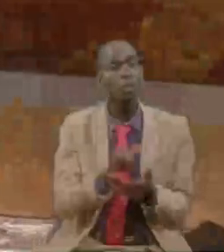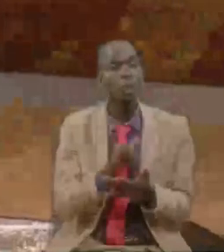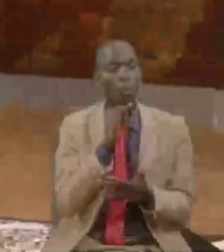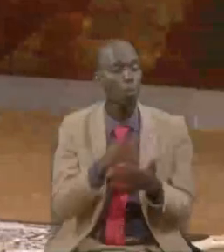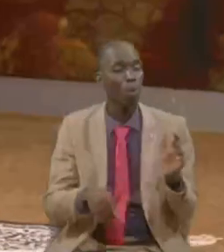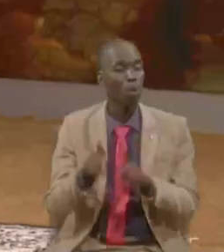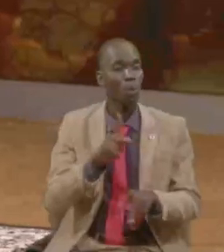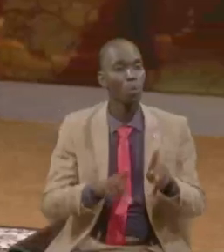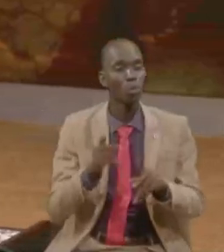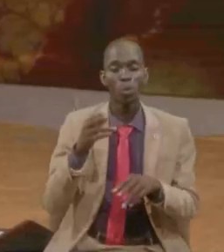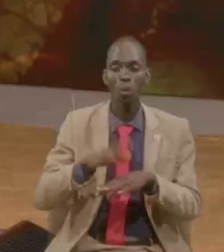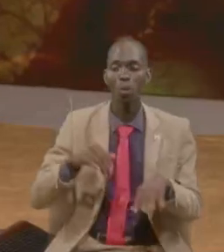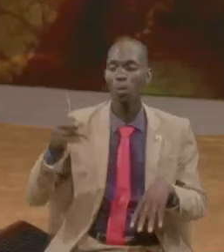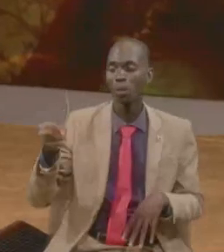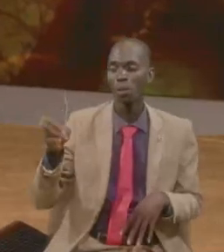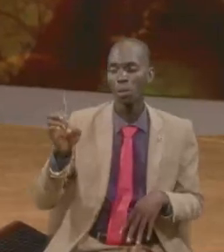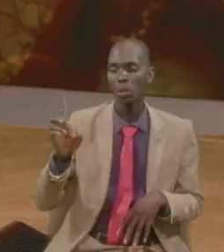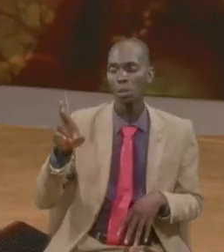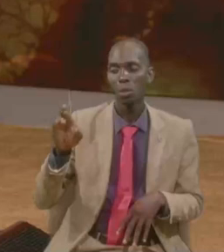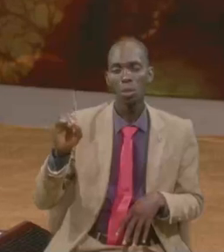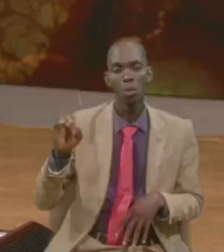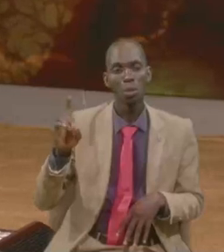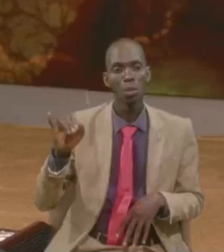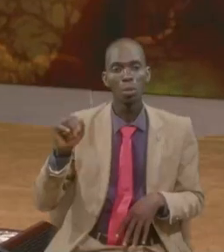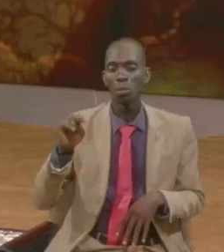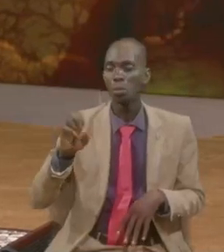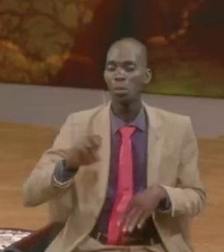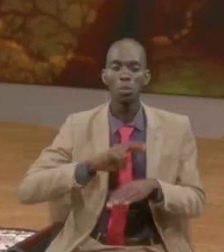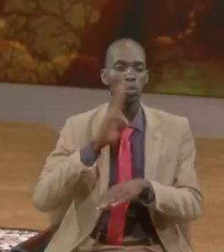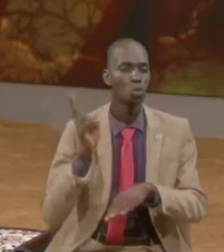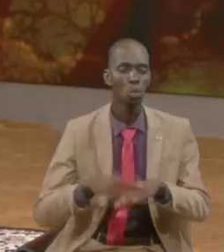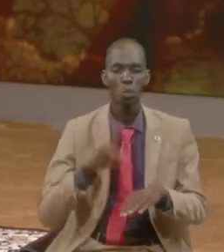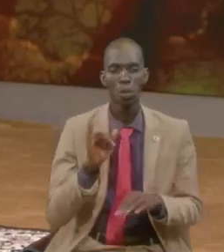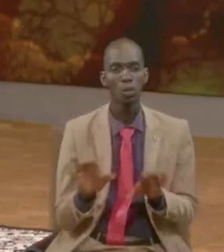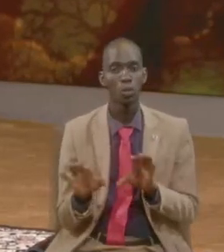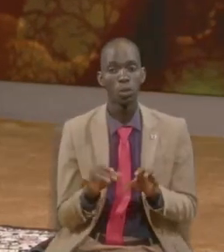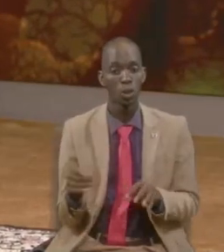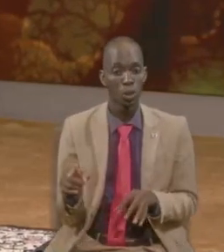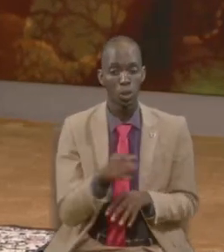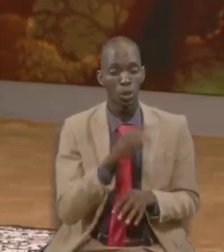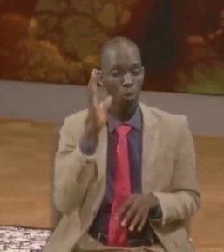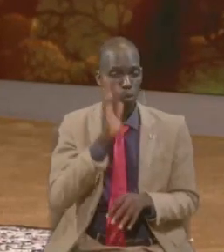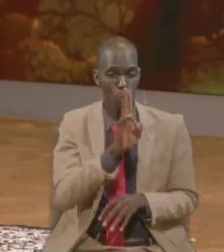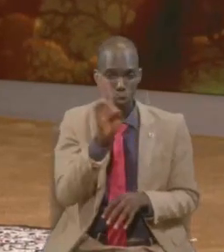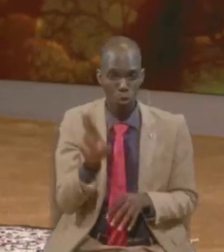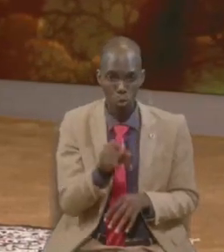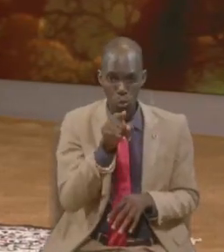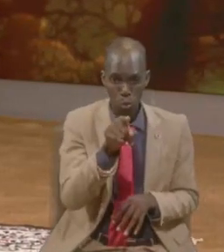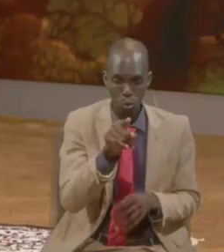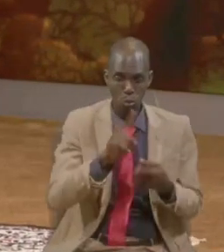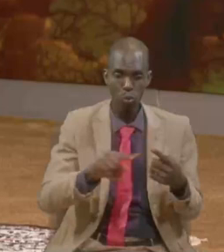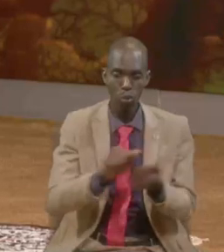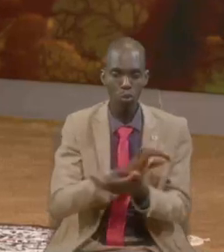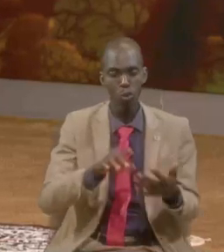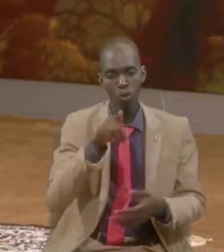les Hérodiens faisaient. C'est ce que les persécuteurs font. Ils vont vous utiliser pour